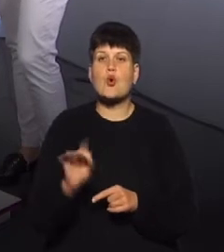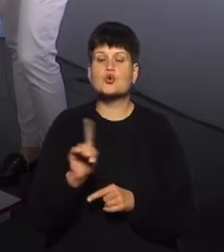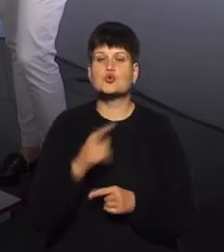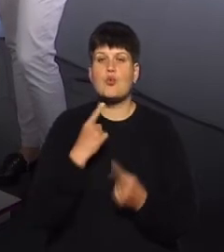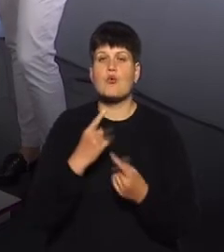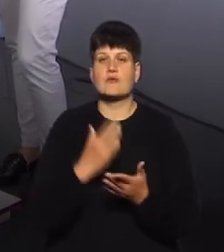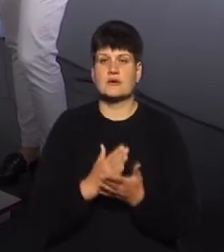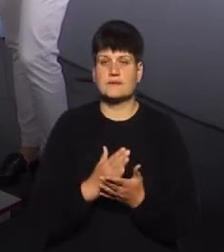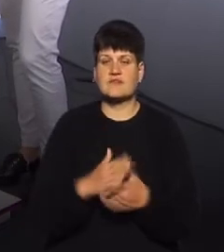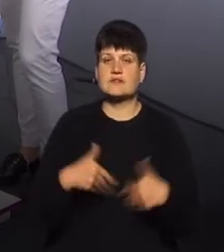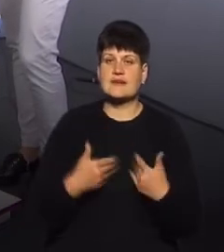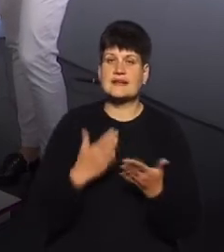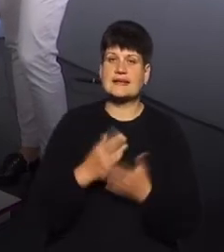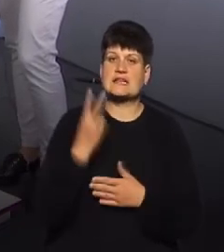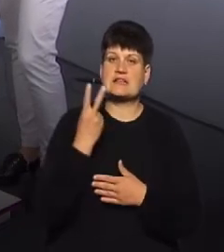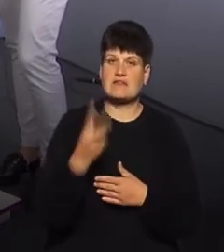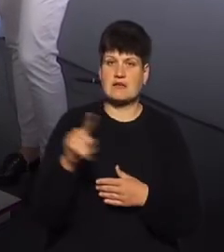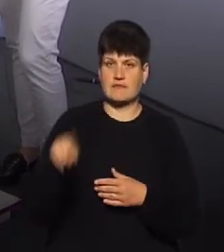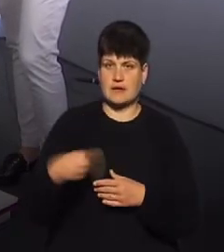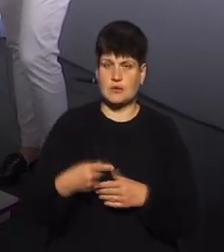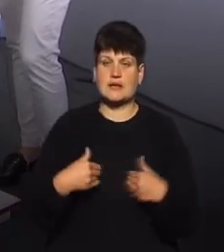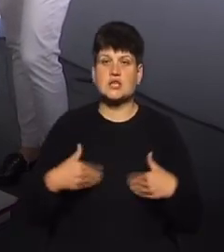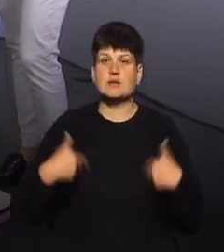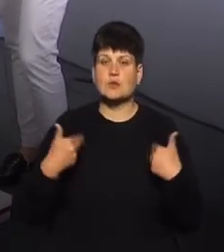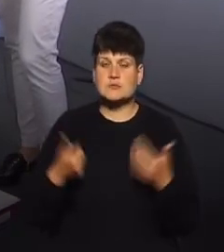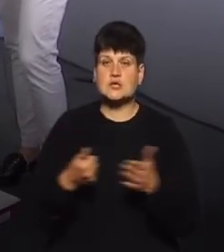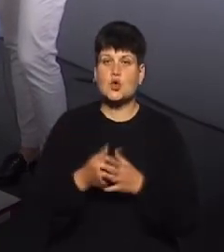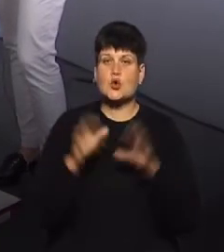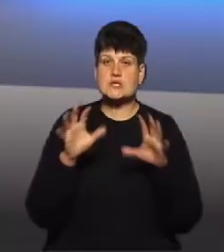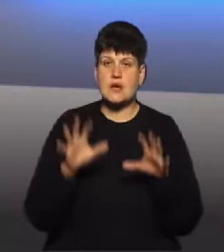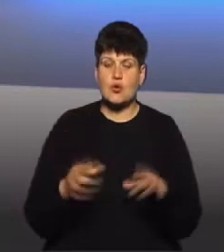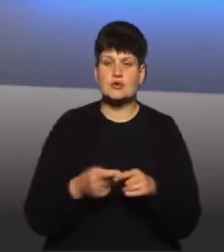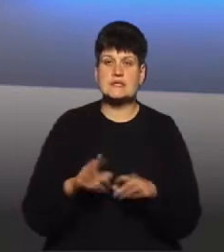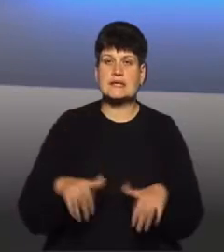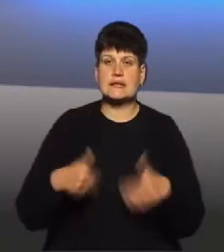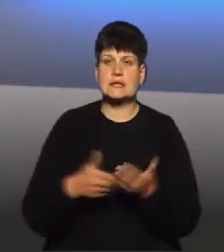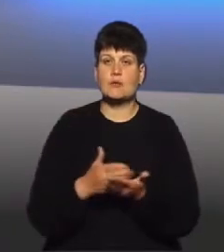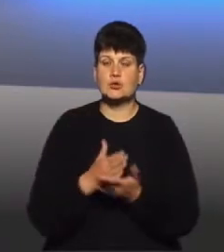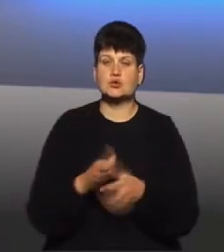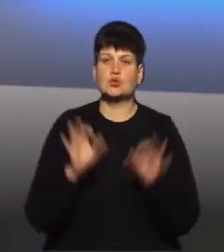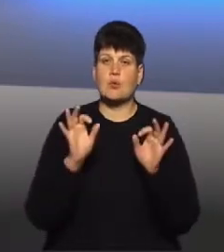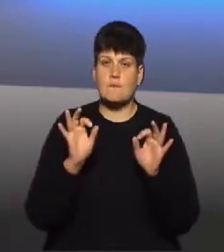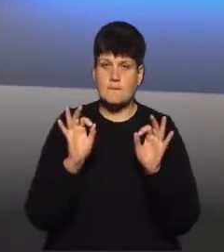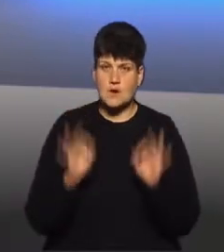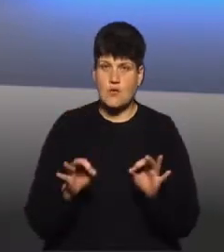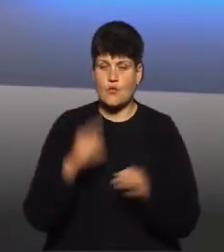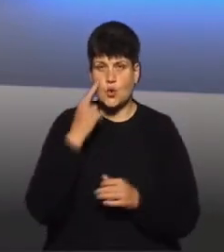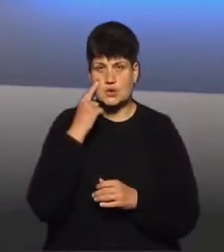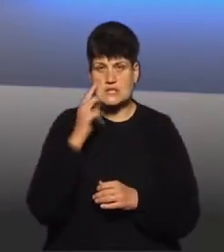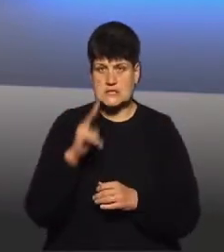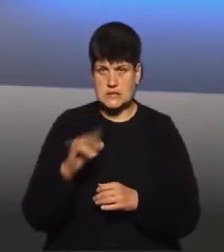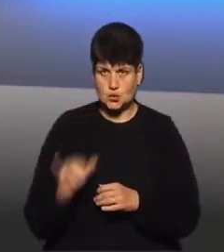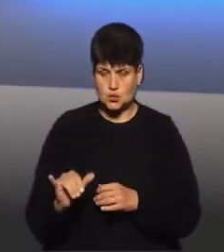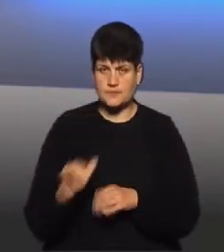дві вимоги, так? І наші пропозиції до закону – це перше – дати політичну правову оцінку, про яку вже згадував пан Олександр. Факт визнання просто. Так,